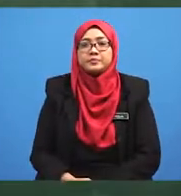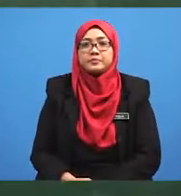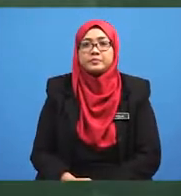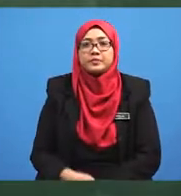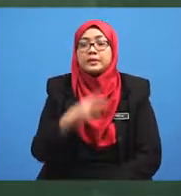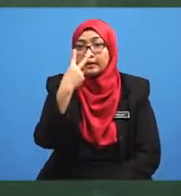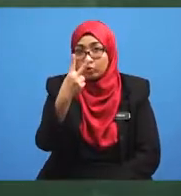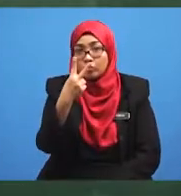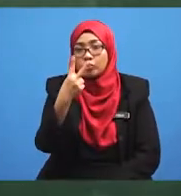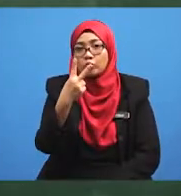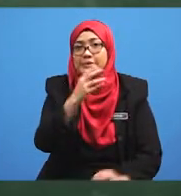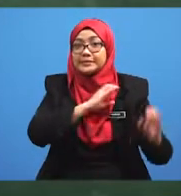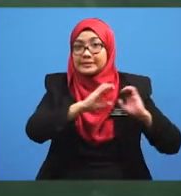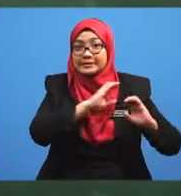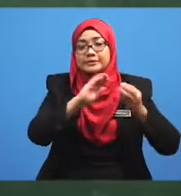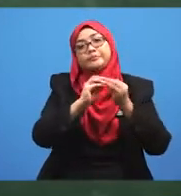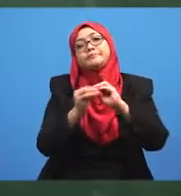yang ketiga pula.